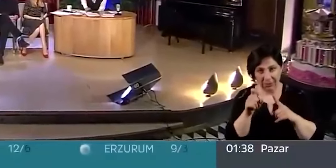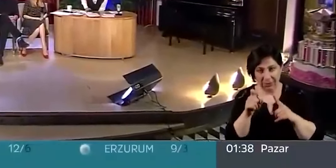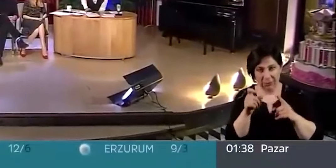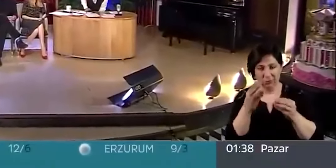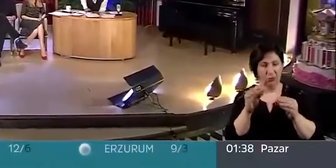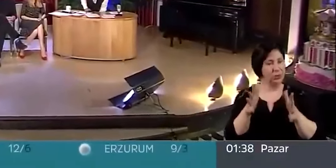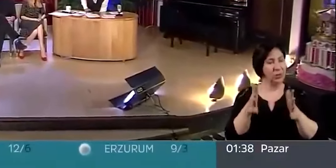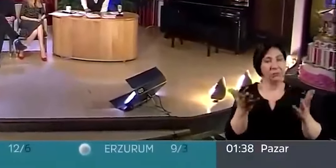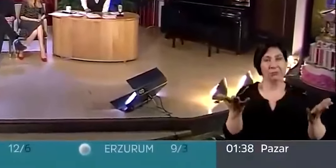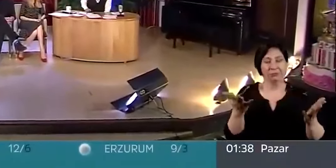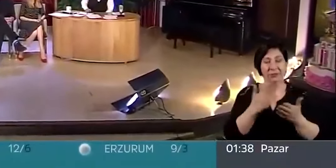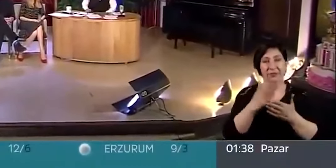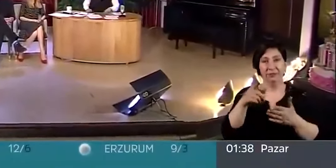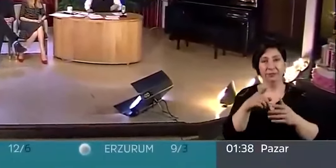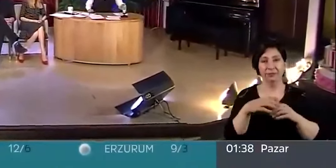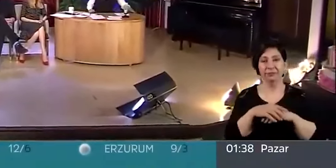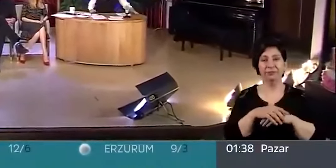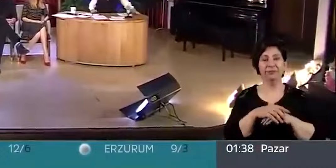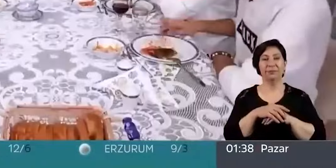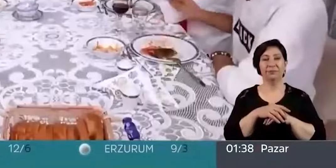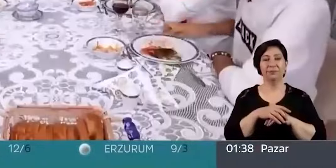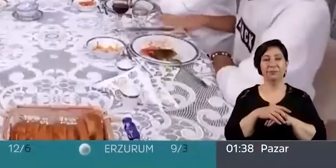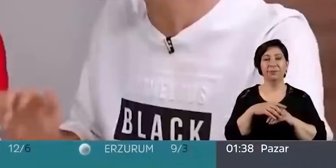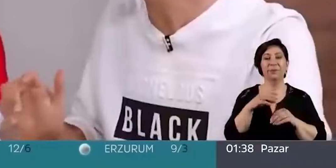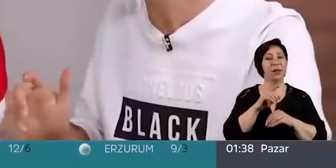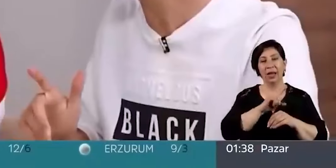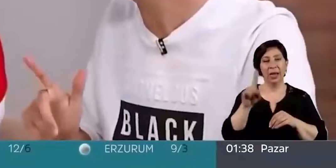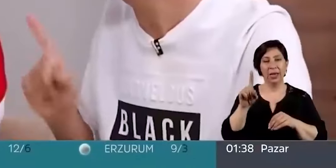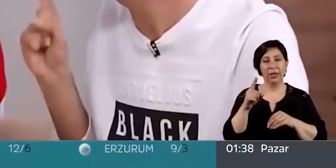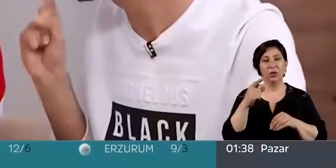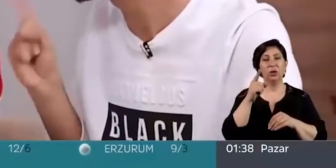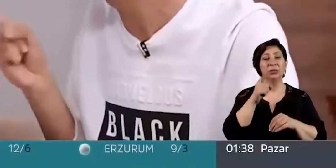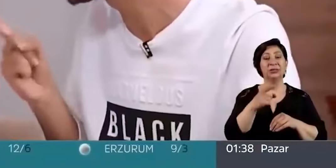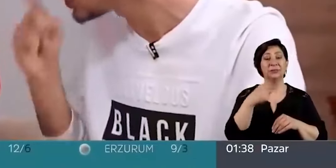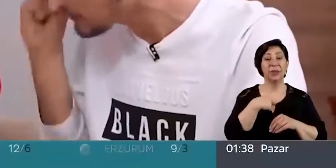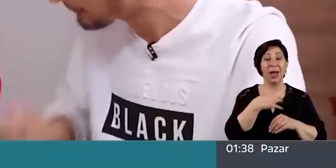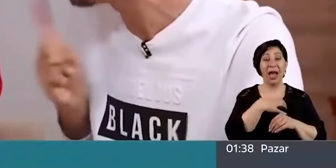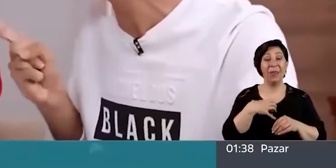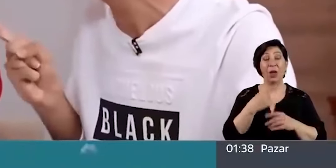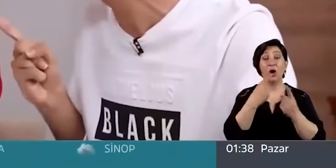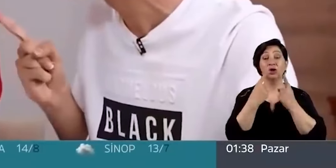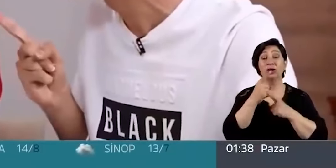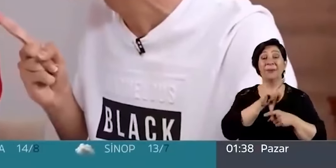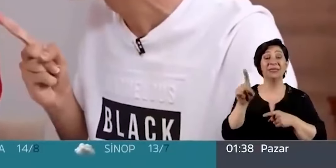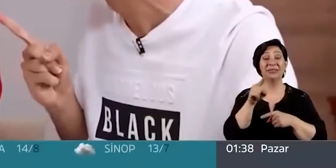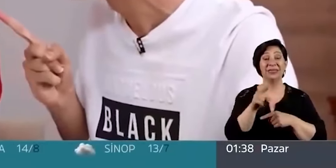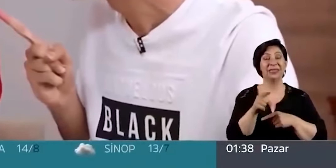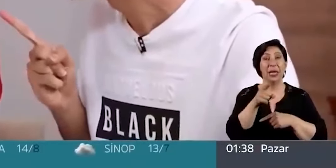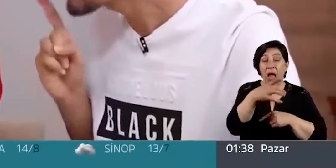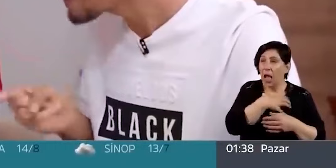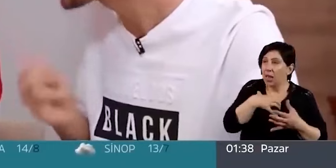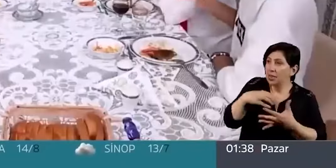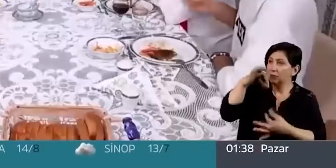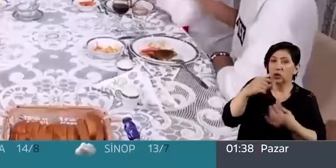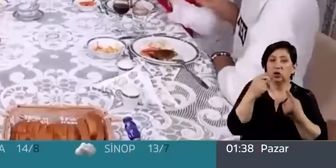Parmak. Çok acayip bir şey ya. Devam. Çocukluğunu bir... Ben sizin annenizle ilgiliyorum. Ben bu sorum siz de benim annemle ilgiliyorum. Yapamazsınız. Ben sizin